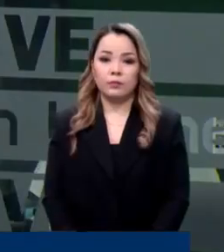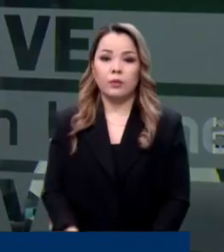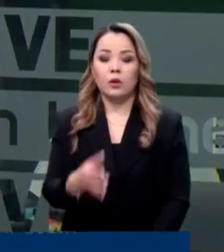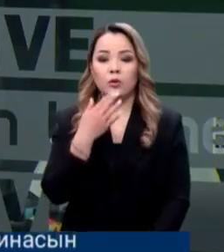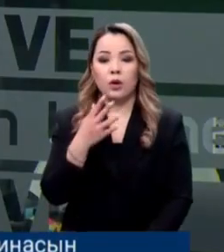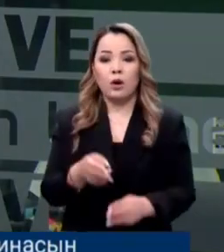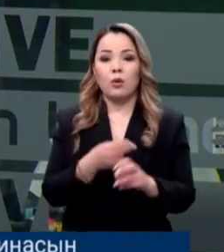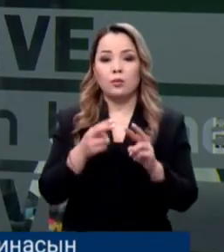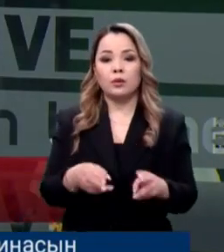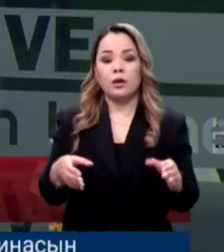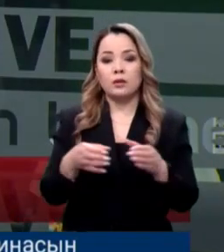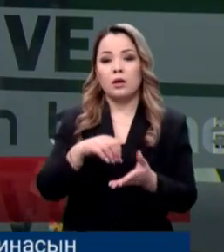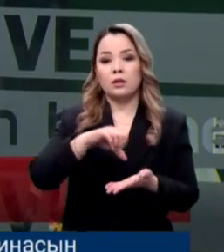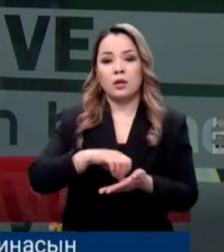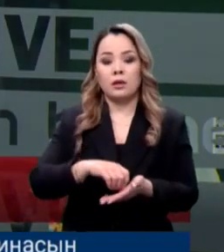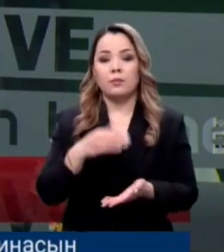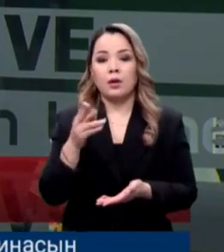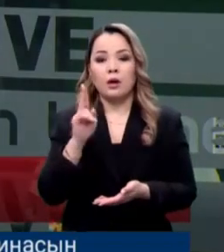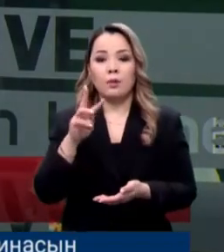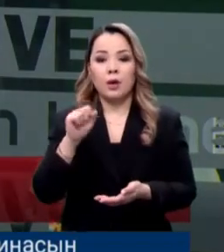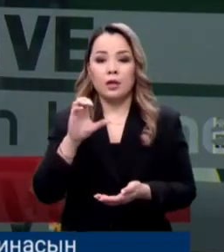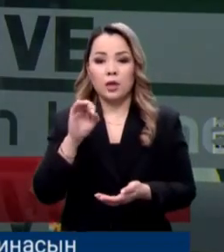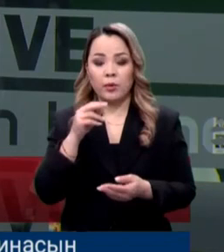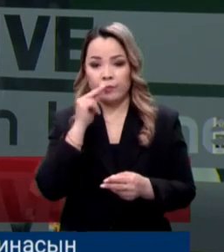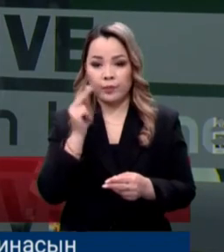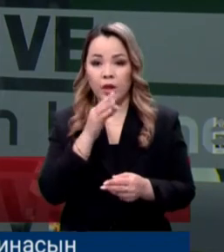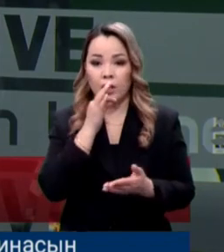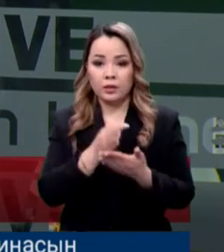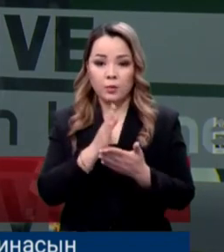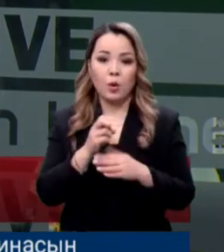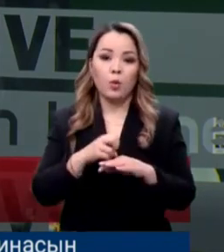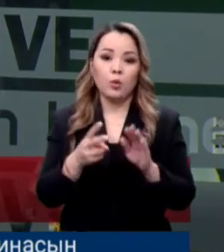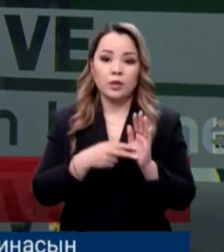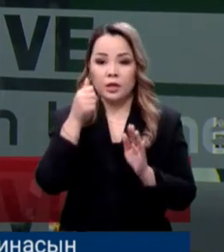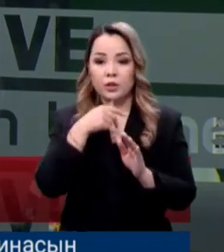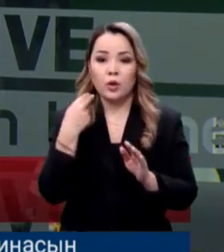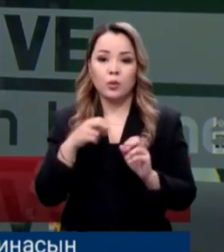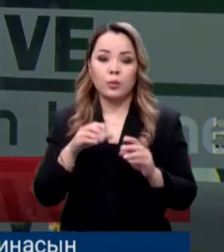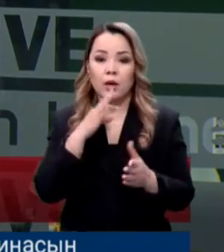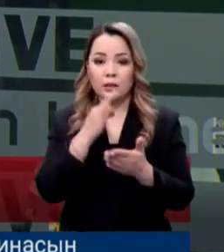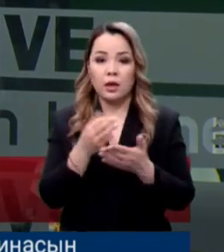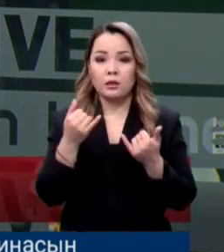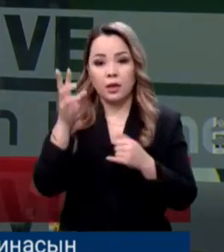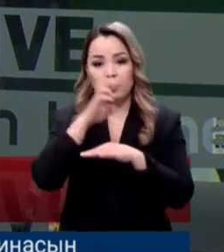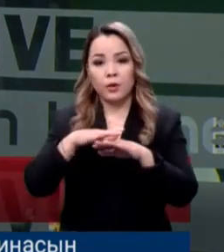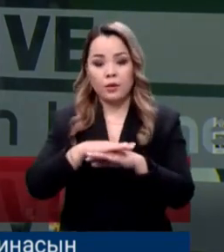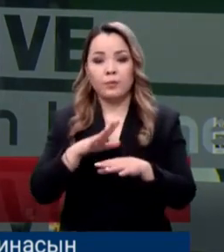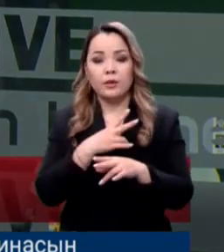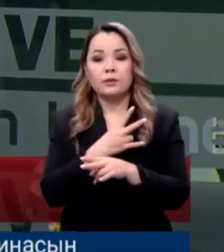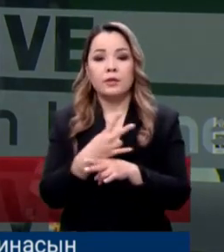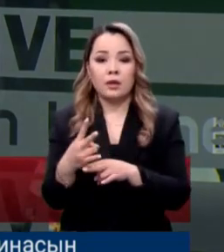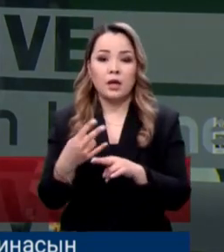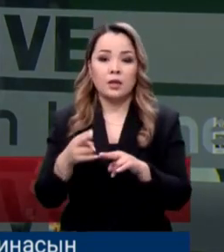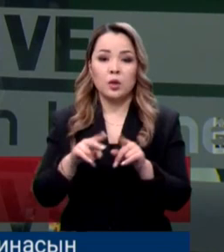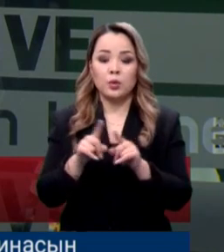Ұлттық қауіпсіздік комитетінің экс-төрағасы Кәрім Мәсімовтің кінәсі дәлелденсе, 17 жылға сотталуы мүмкін. Оған мемлекетке опасыздық